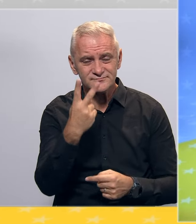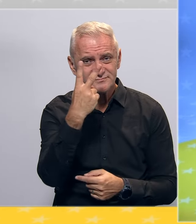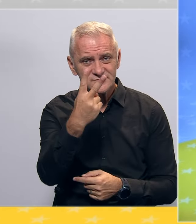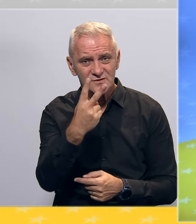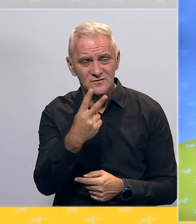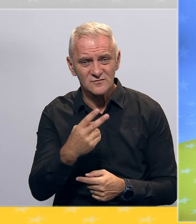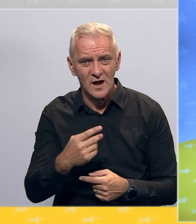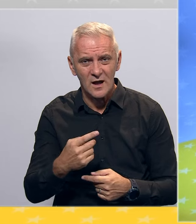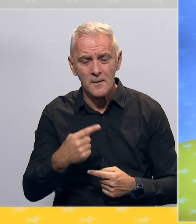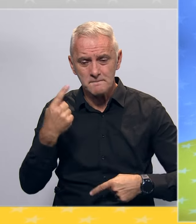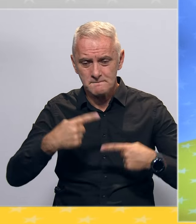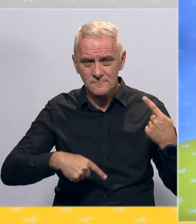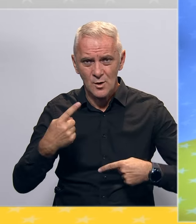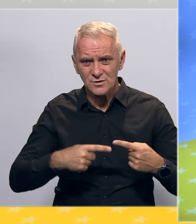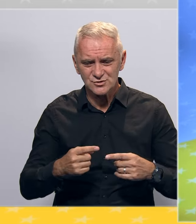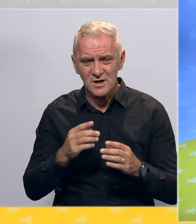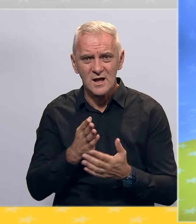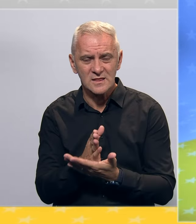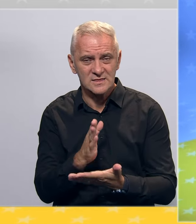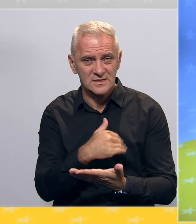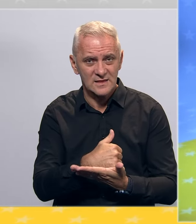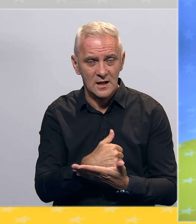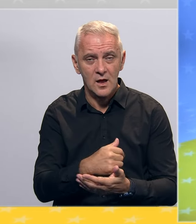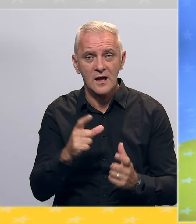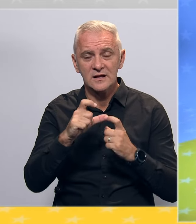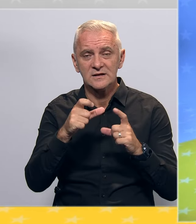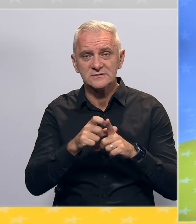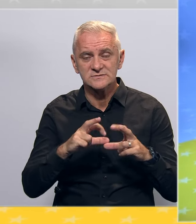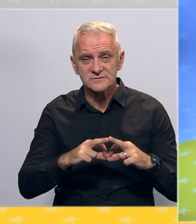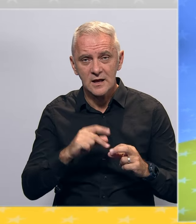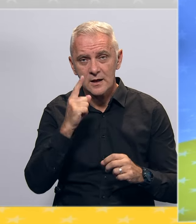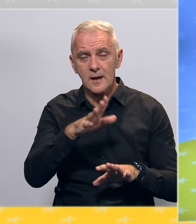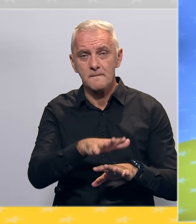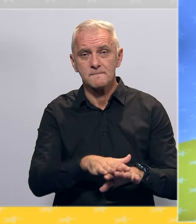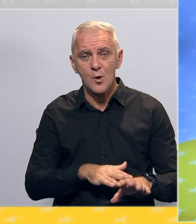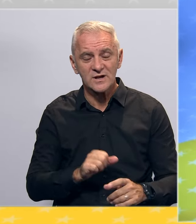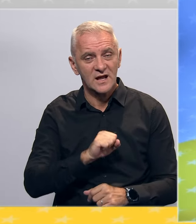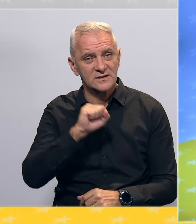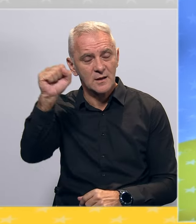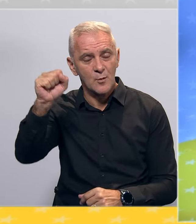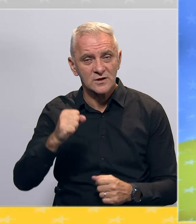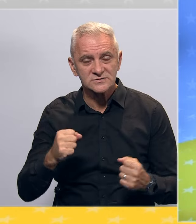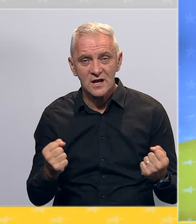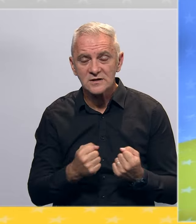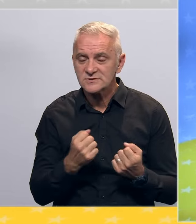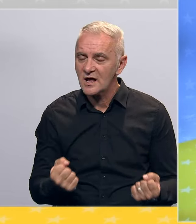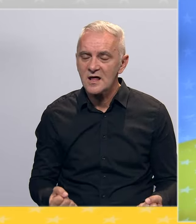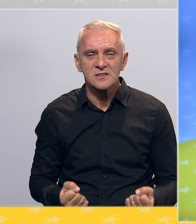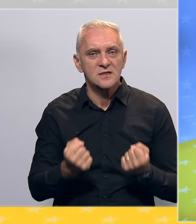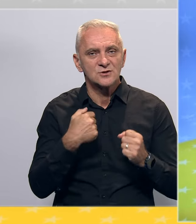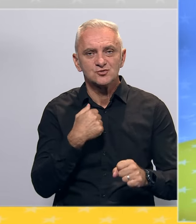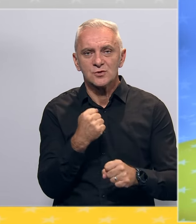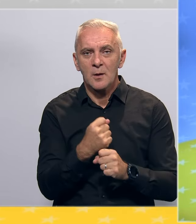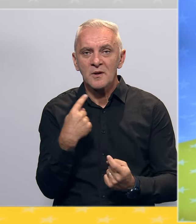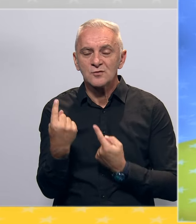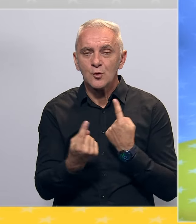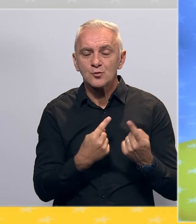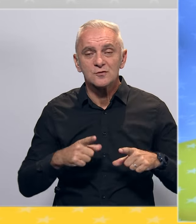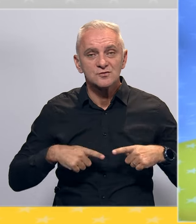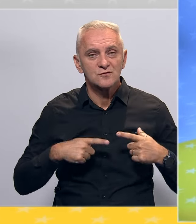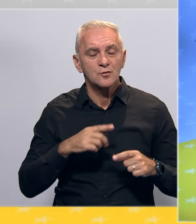međusobno suprotstavljena politička bloka, Stranke demokratske akcije i Pokreta demokratske akcije, veoma teško ćemo postići uslove za